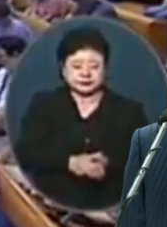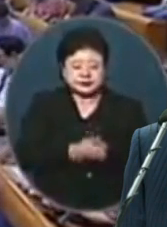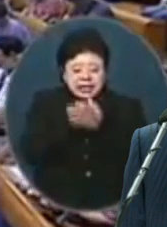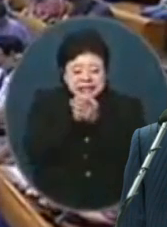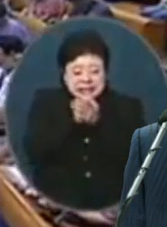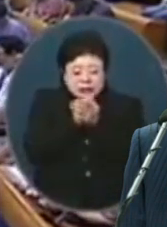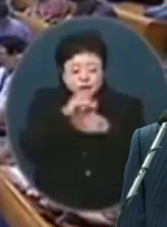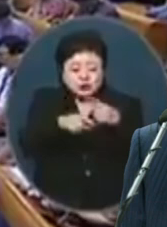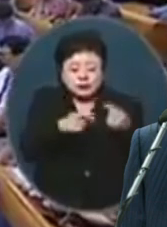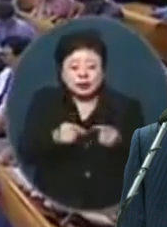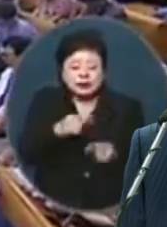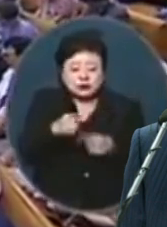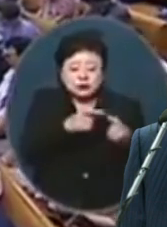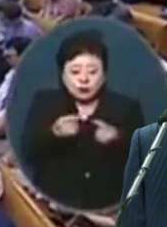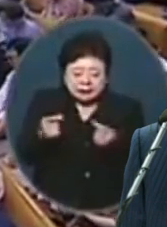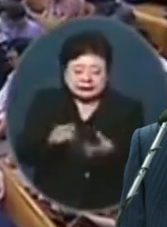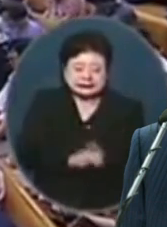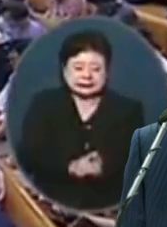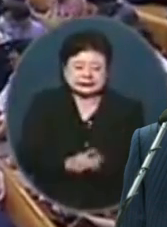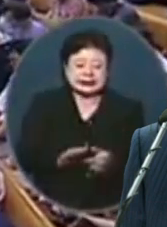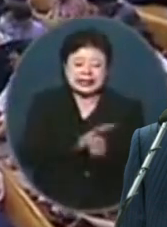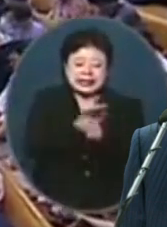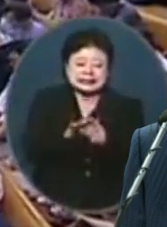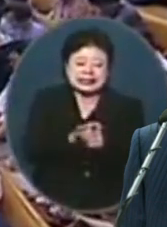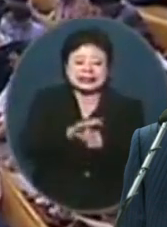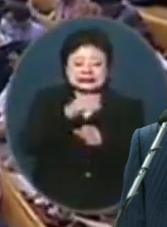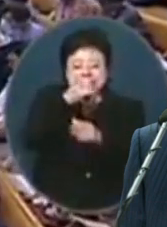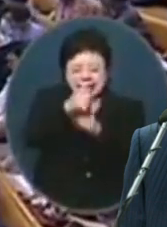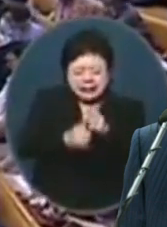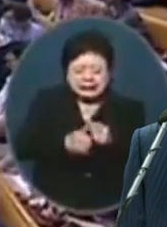기도를 따라해 주시기 바랍니다. 사랑하신 하나님,